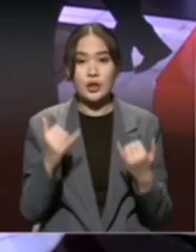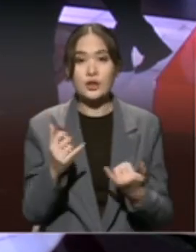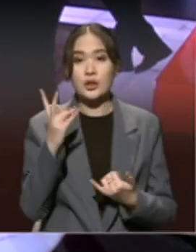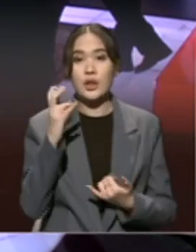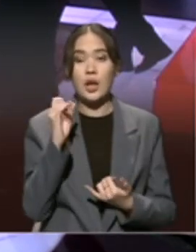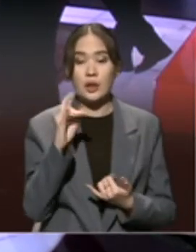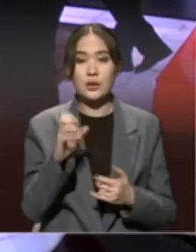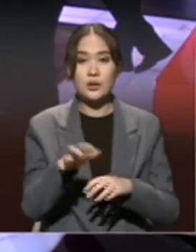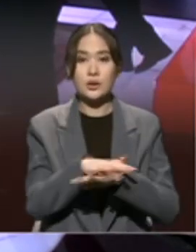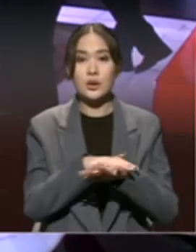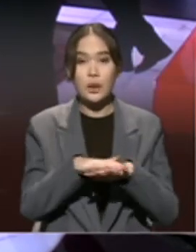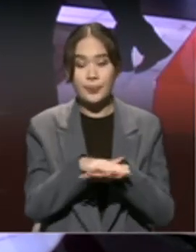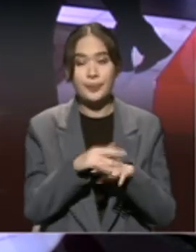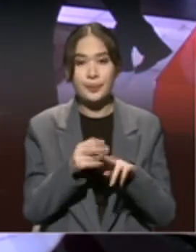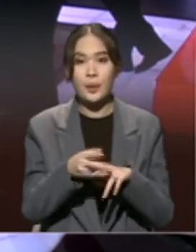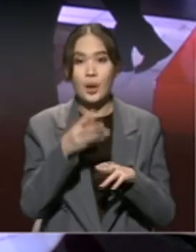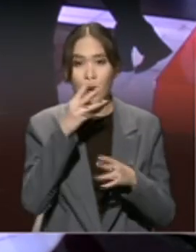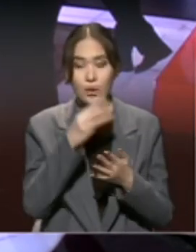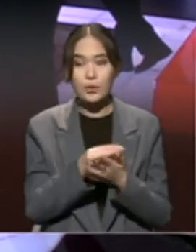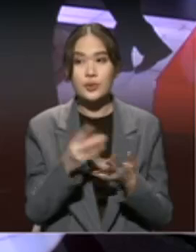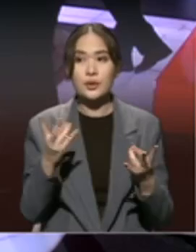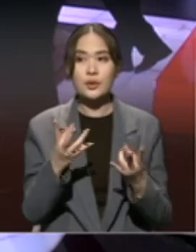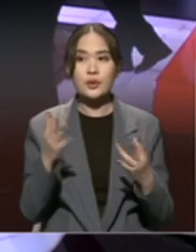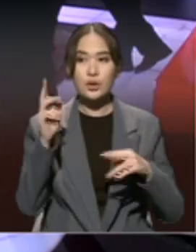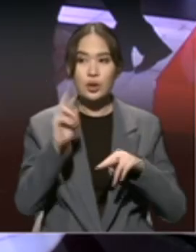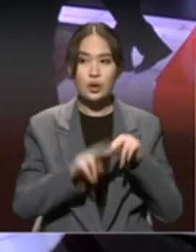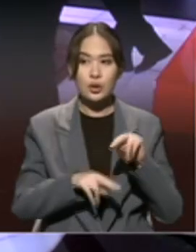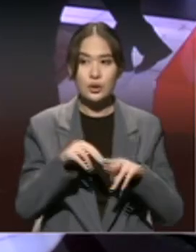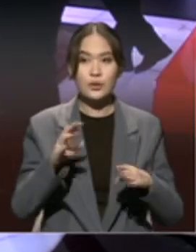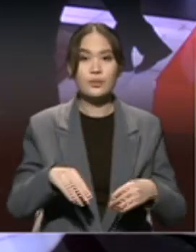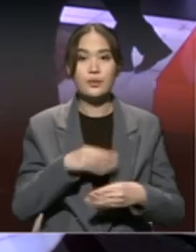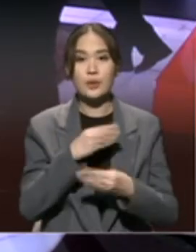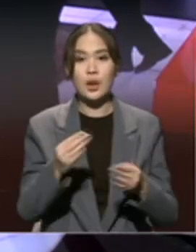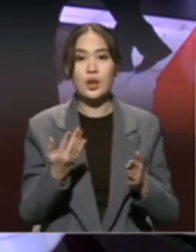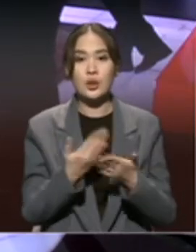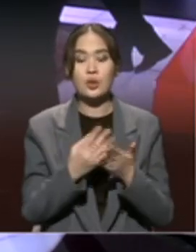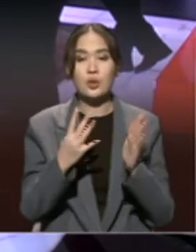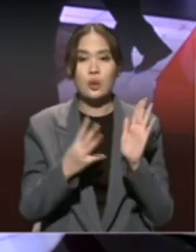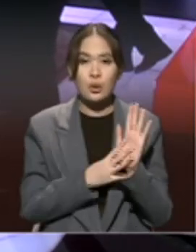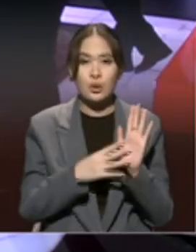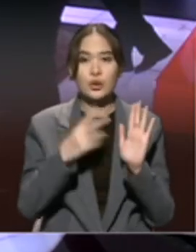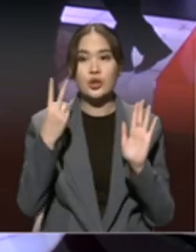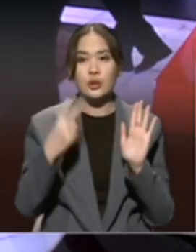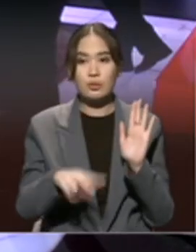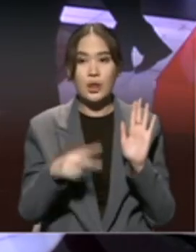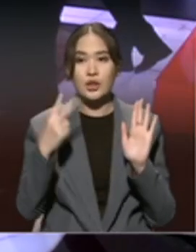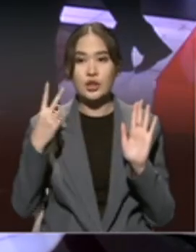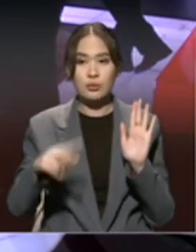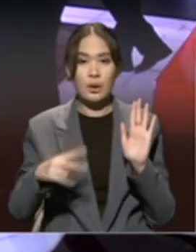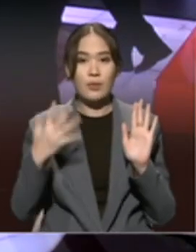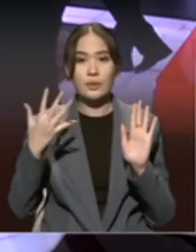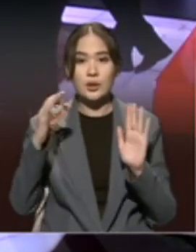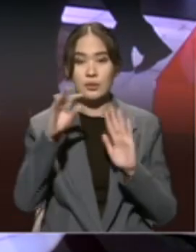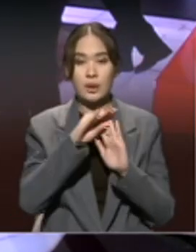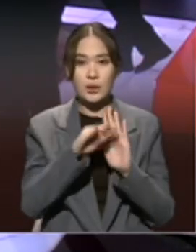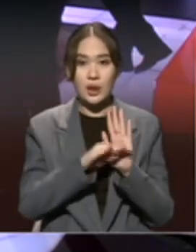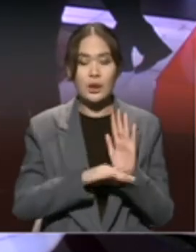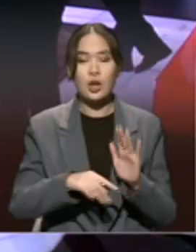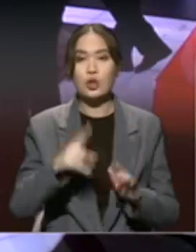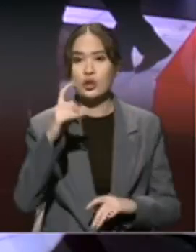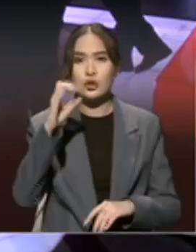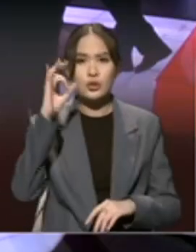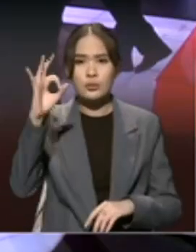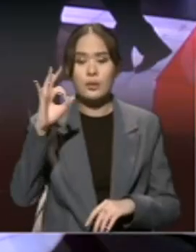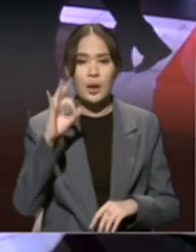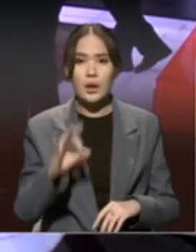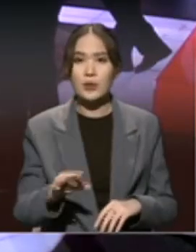отыр. Нарықтың өзіне беруіміз керек құрылыс нарығын. Мысалға 9-20-25 деген бағдарламада ол 100% ешкімнің де